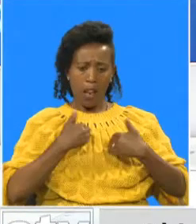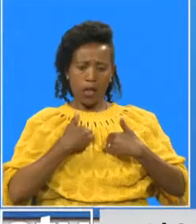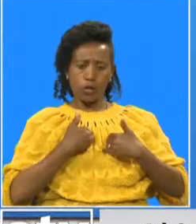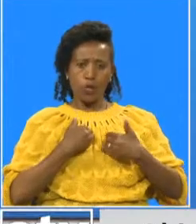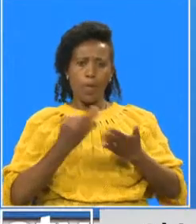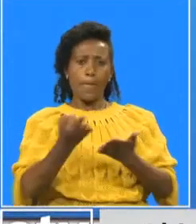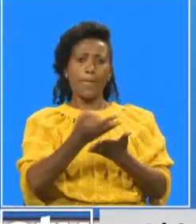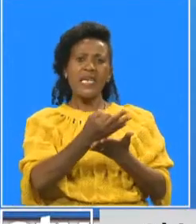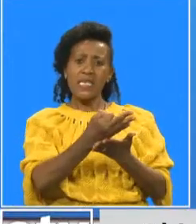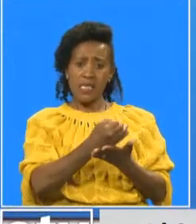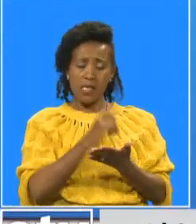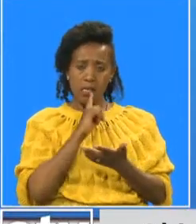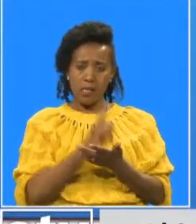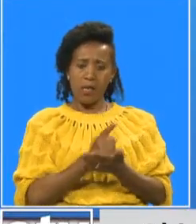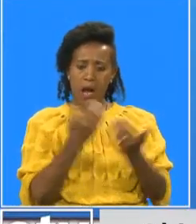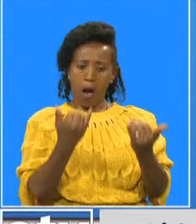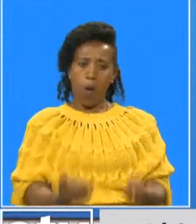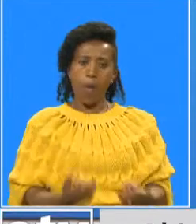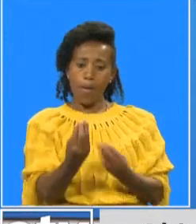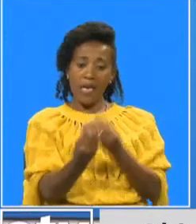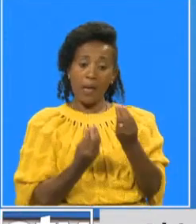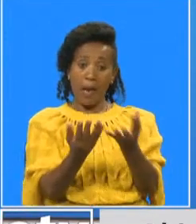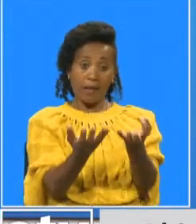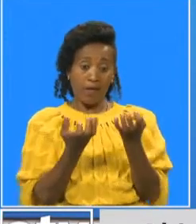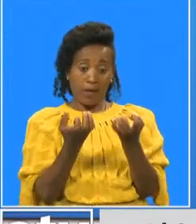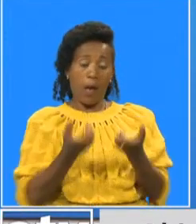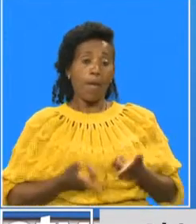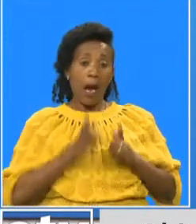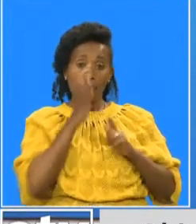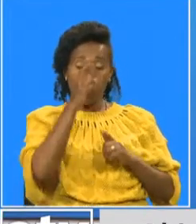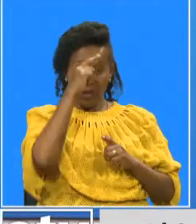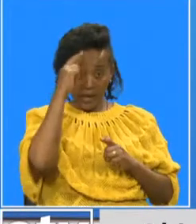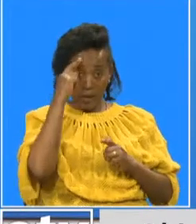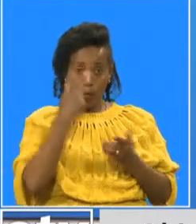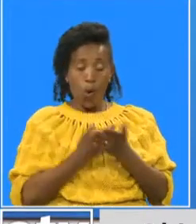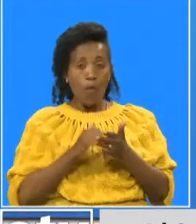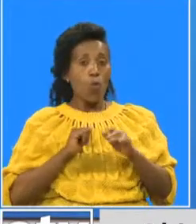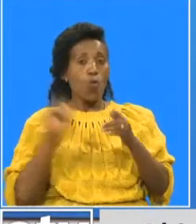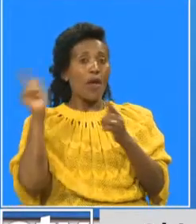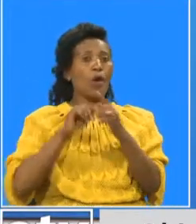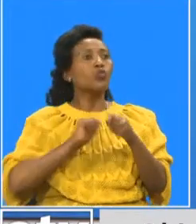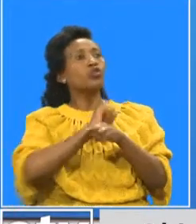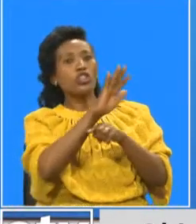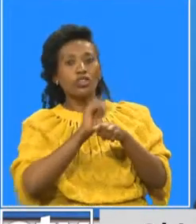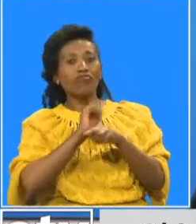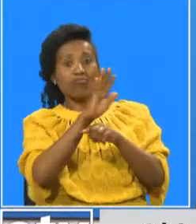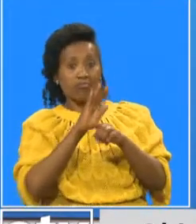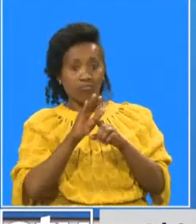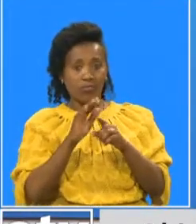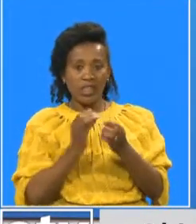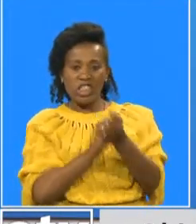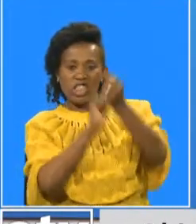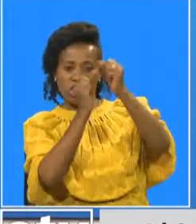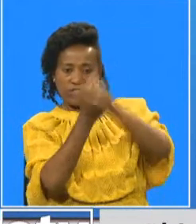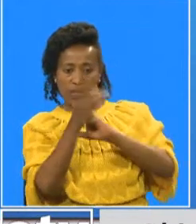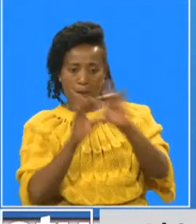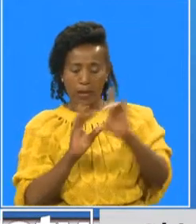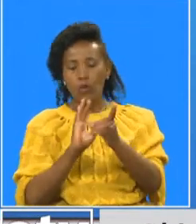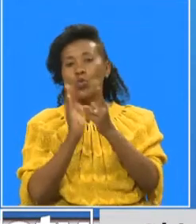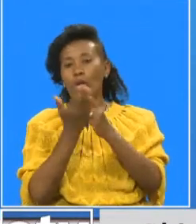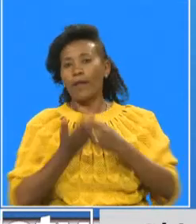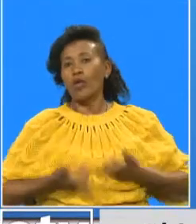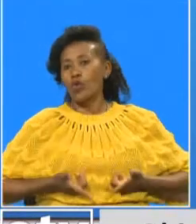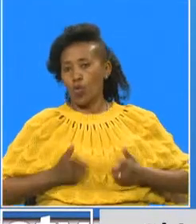የነበራቸውን ፕሮዳክት አሁን በገበያ ላይ ተፈላጊ ባለመኖሩ ምክንያት ወይም ደግሞ ኤክስፖርት ማድረግ ባለመቻላቸው ምክንያት ሺፍት የሚያደርጉበት ሁኔታ